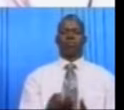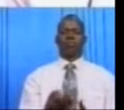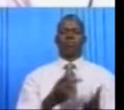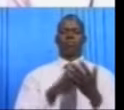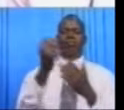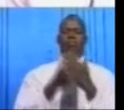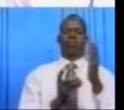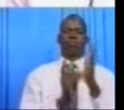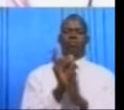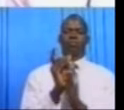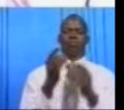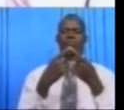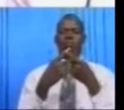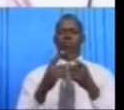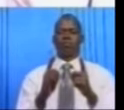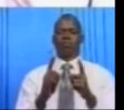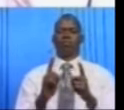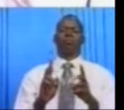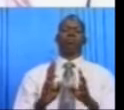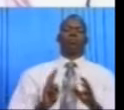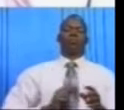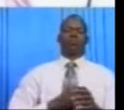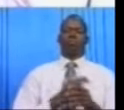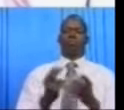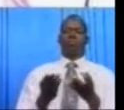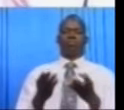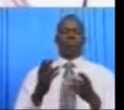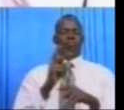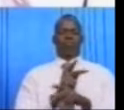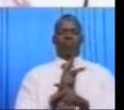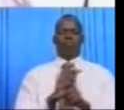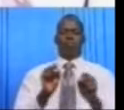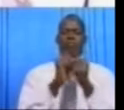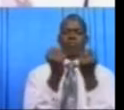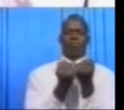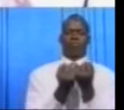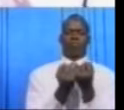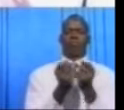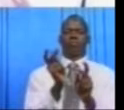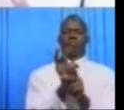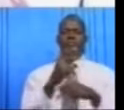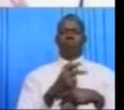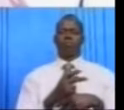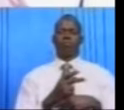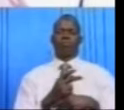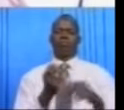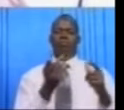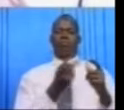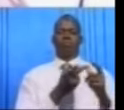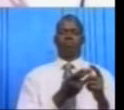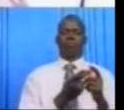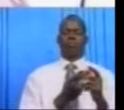États. Mais nous devons signifier également que les secteurs qui ont été prioritaires, qui sont restés prioritaires,